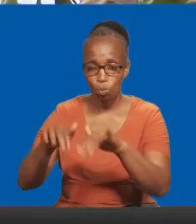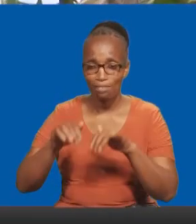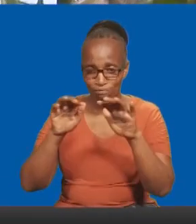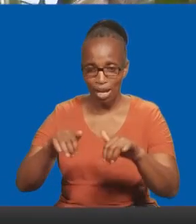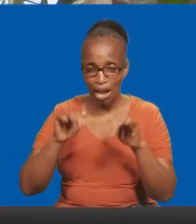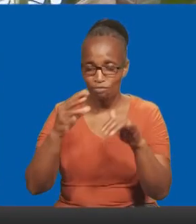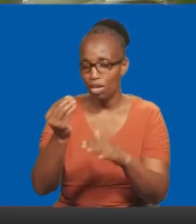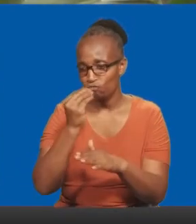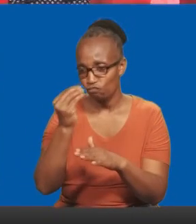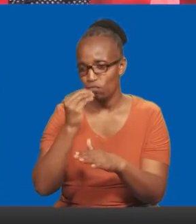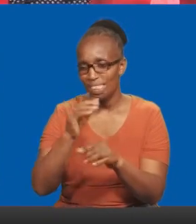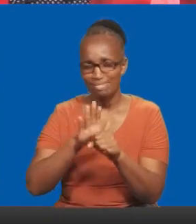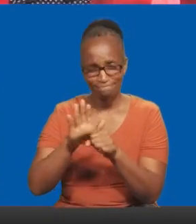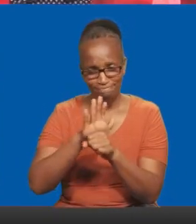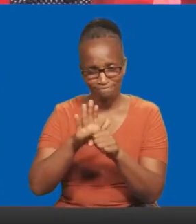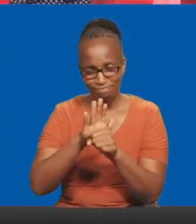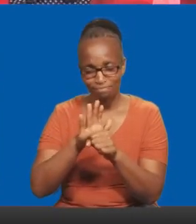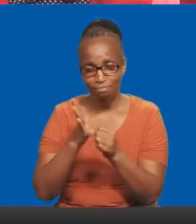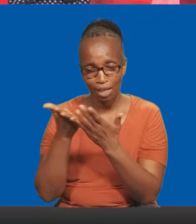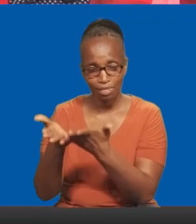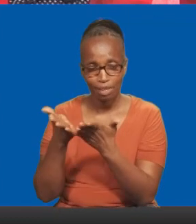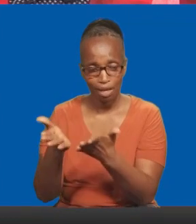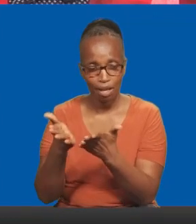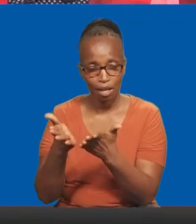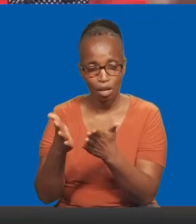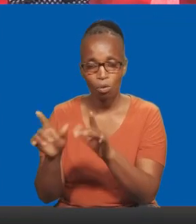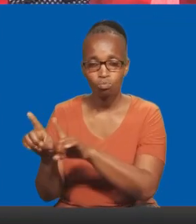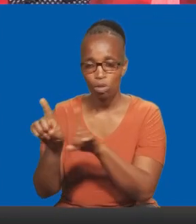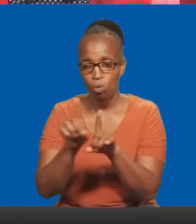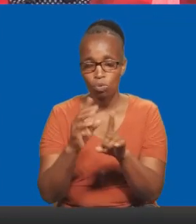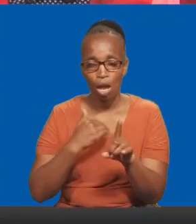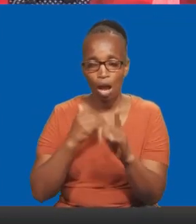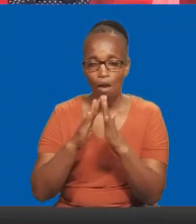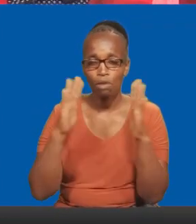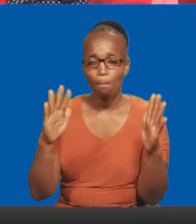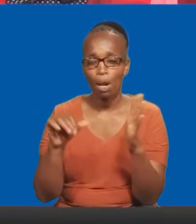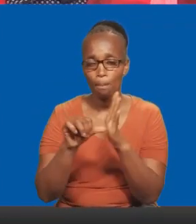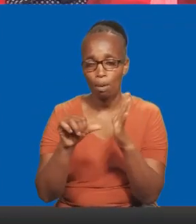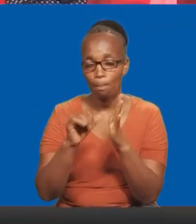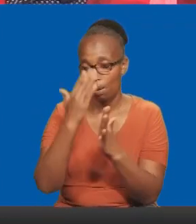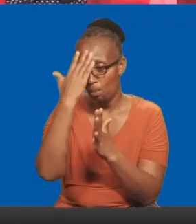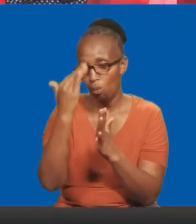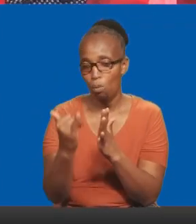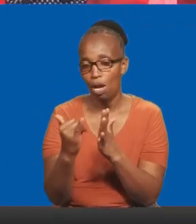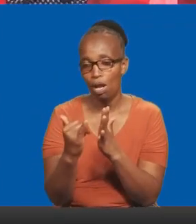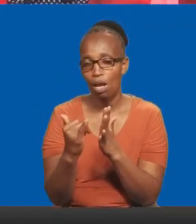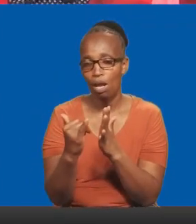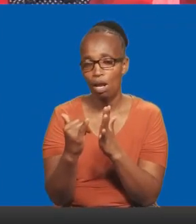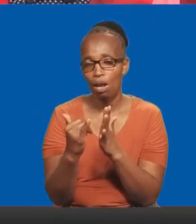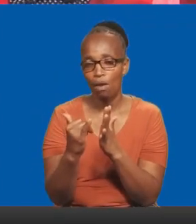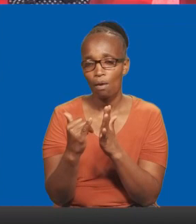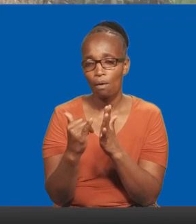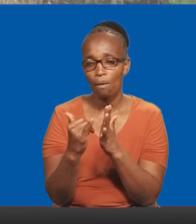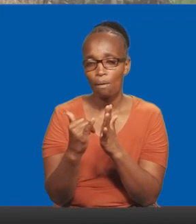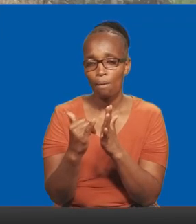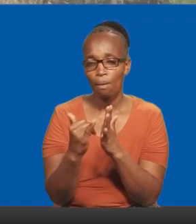kwa mashaba na tuko na shida kubwa kwa sababu tumeka watu Wa kufanya k